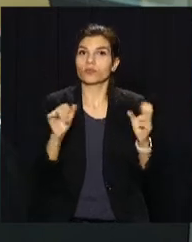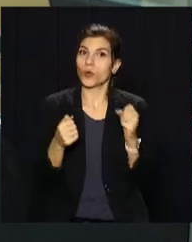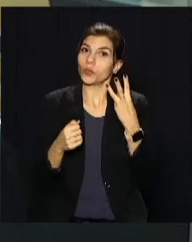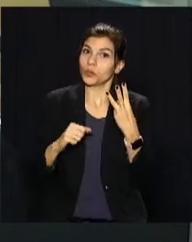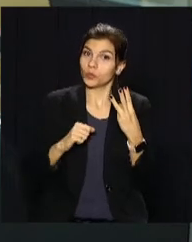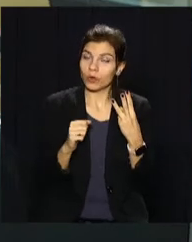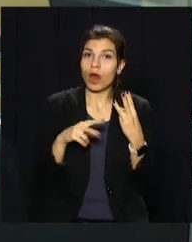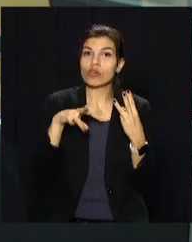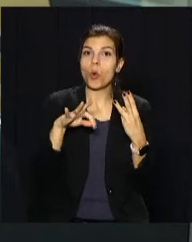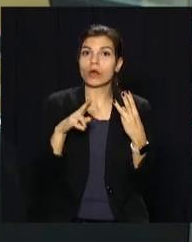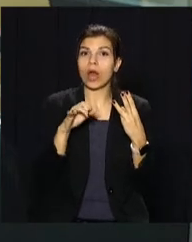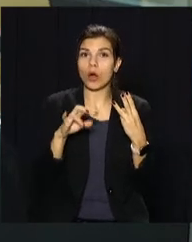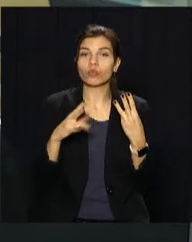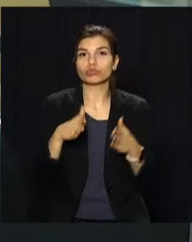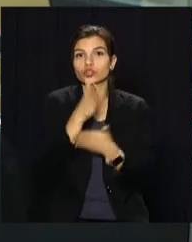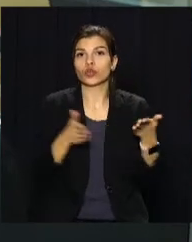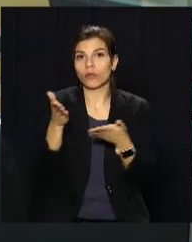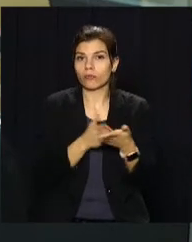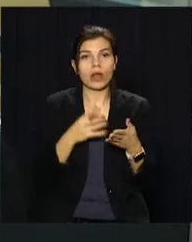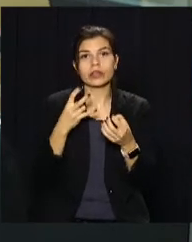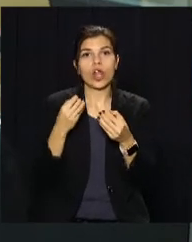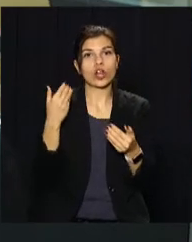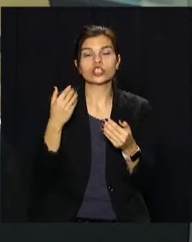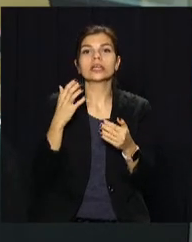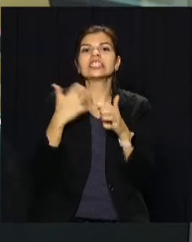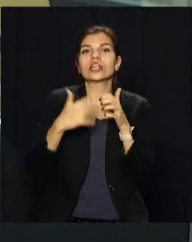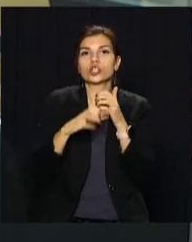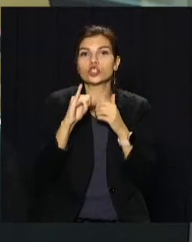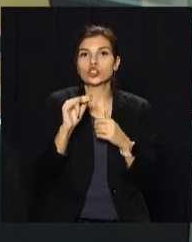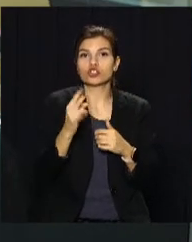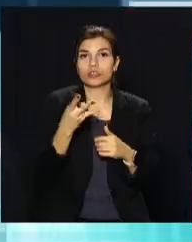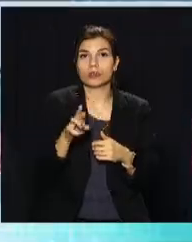друзів. Локдаун збираються скасувати не раніше середини січня.